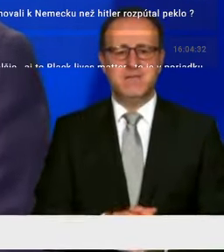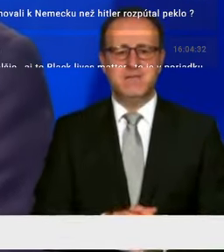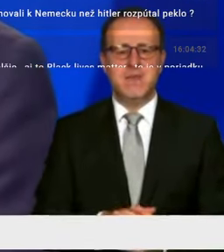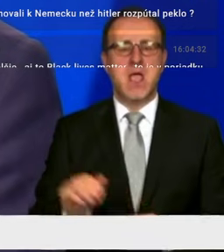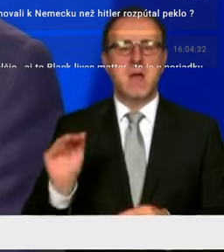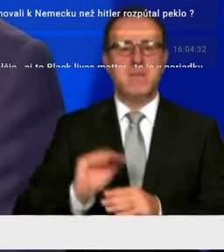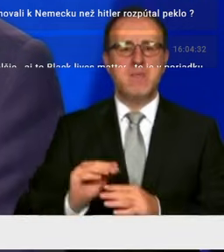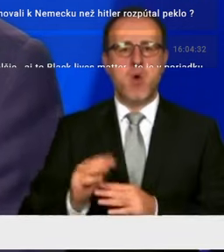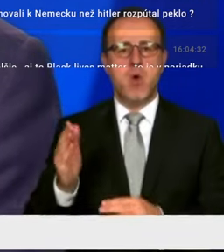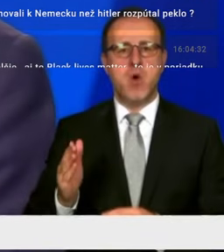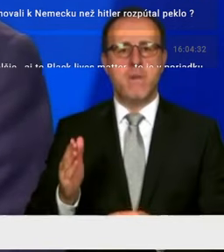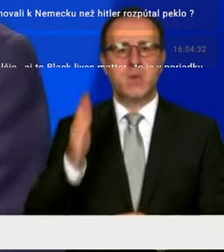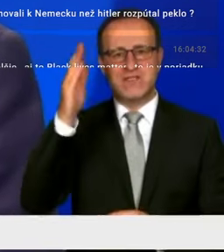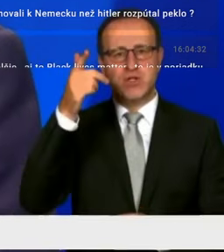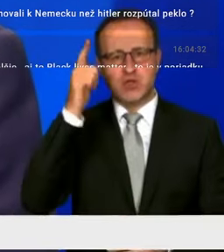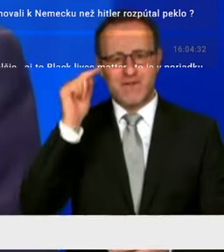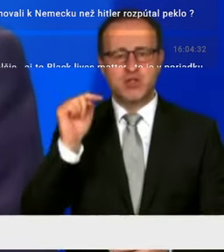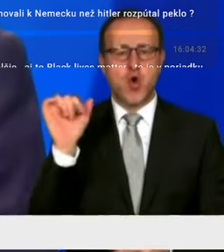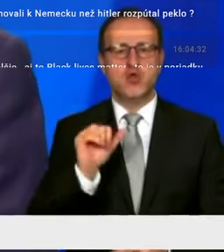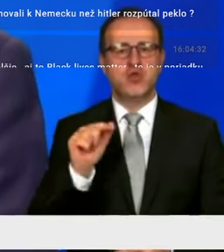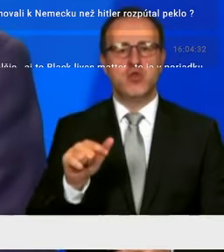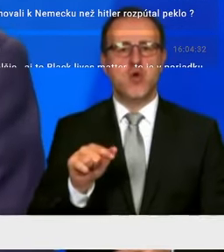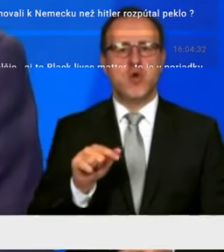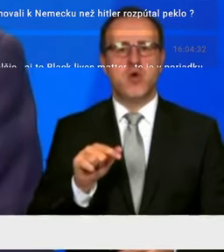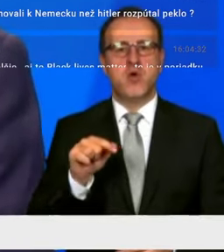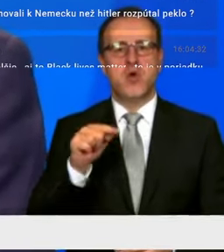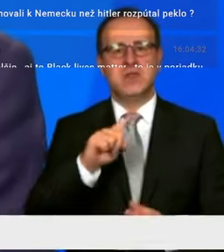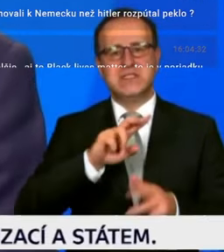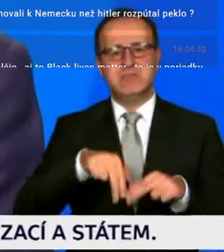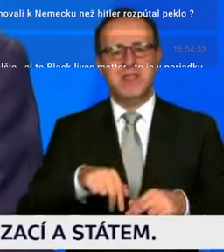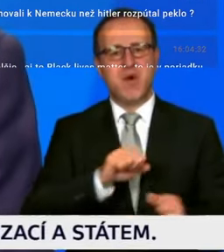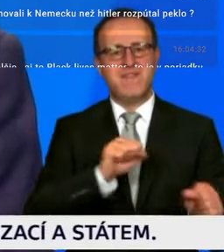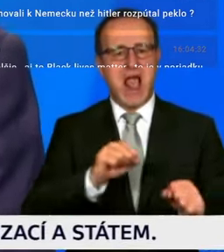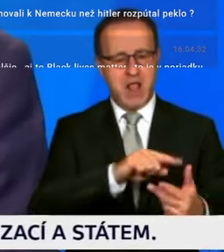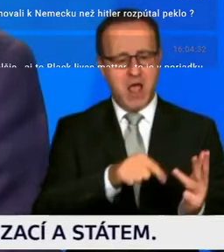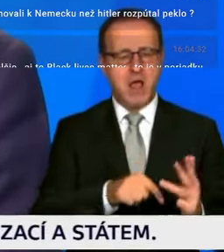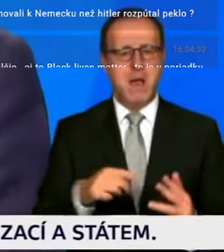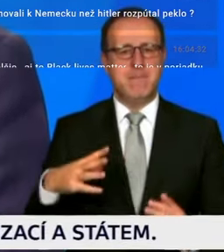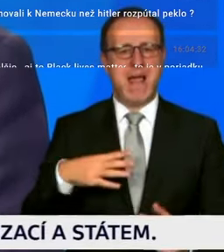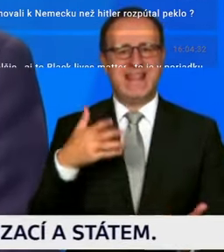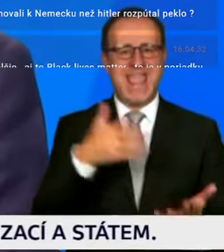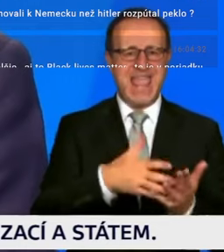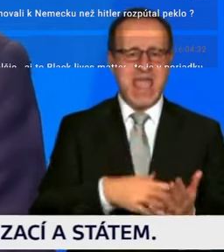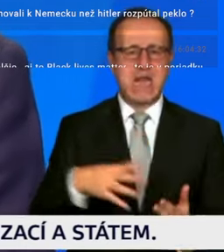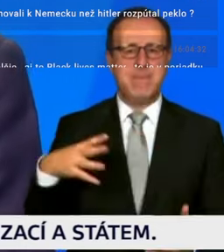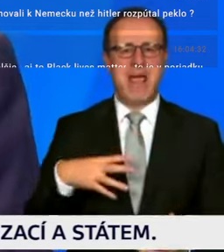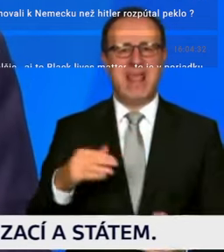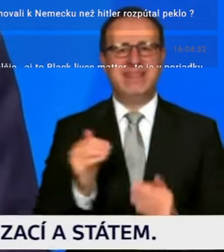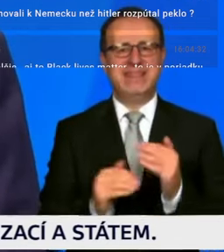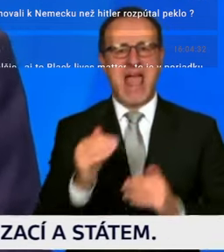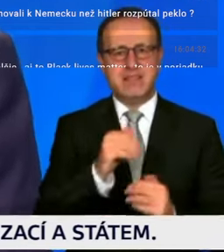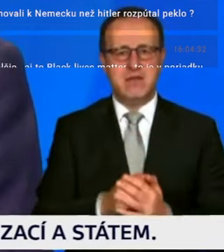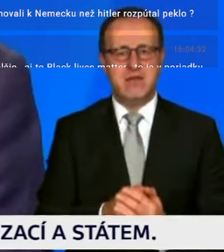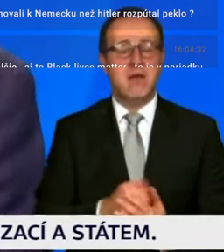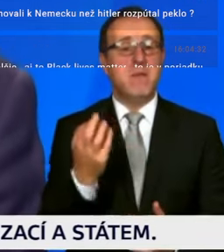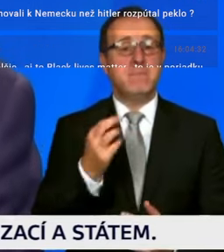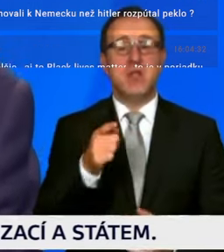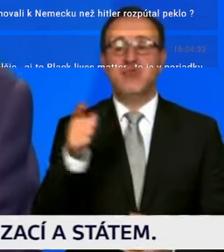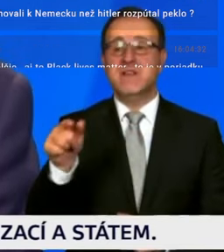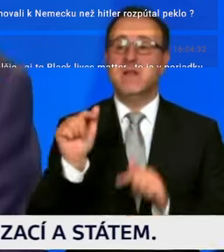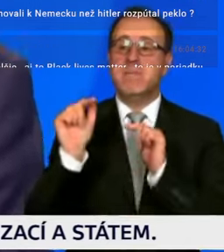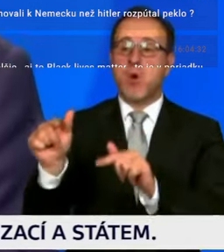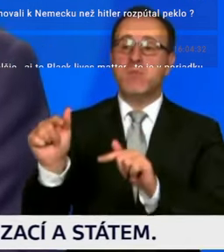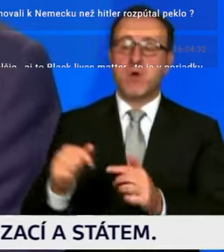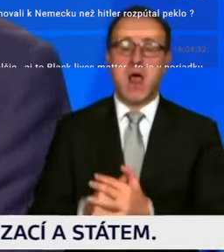PS ktorí nevládli ktorí túto krajinu doviedli do marazmu pán heger pán naď A vy si myslíte že oni vás podporujú Prečo Len aby vás tam